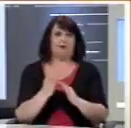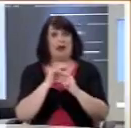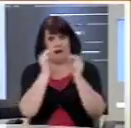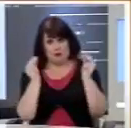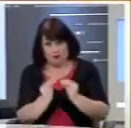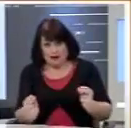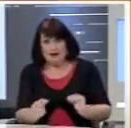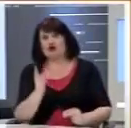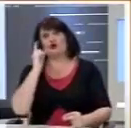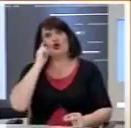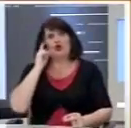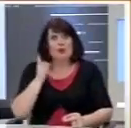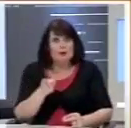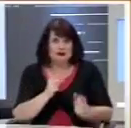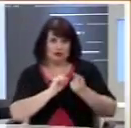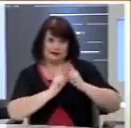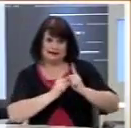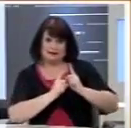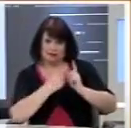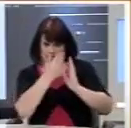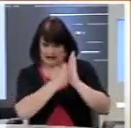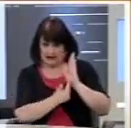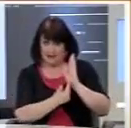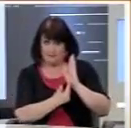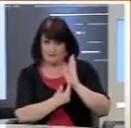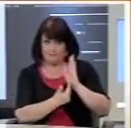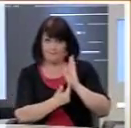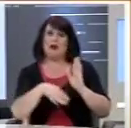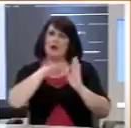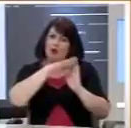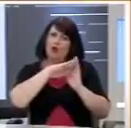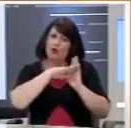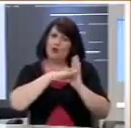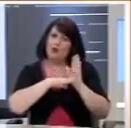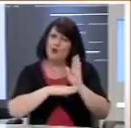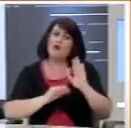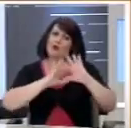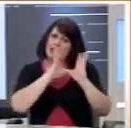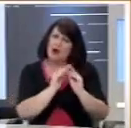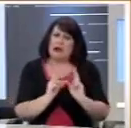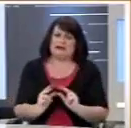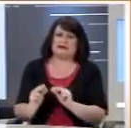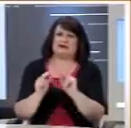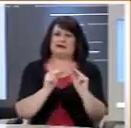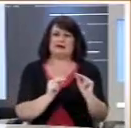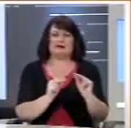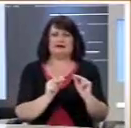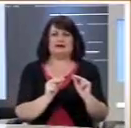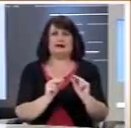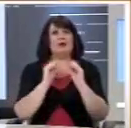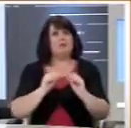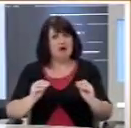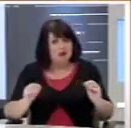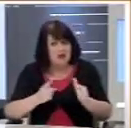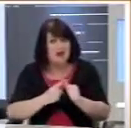ότι αυτή η συμφωνία βάζει τους όρους για αυτές τις συζητήσεις. Προφανώς και για την παιδεία και